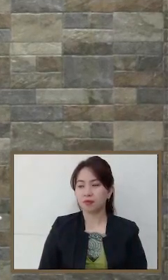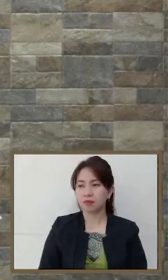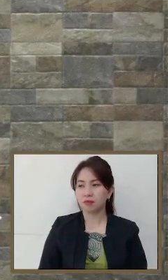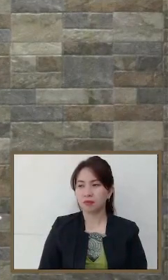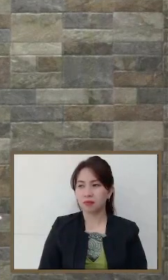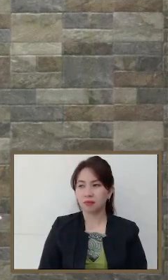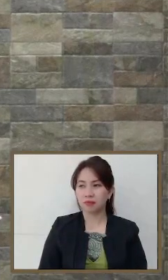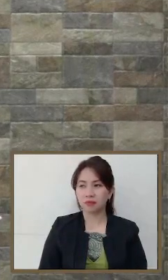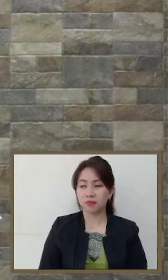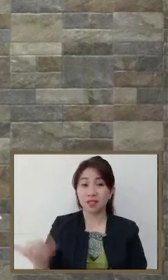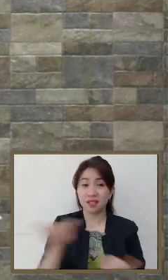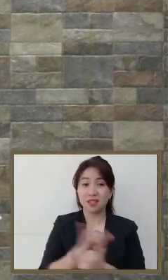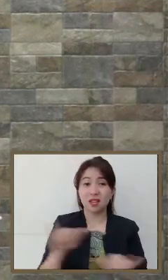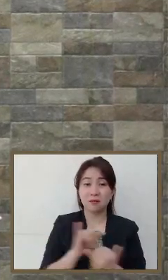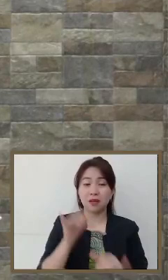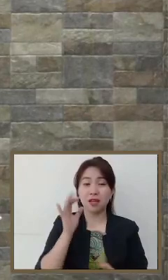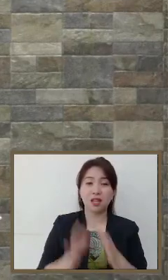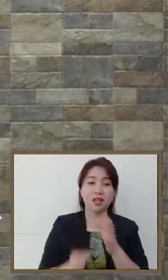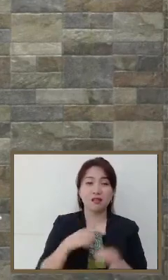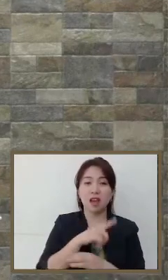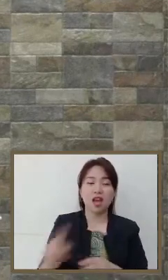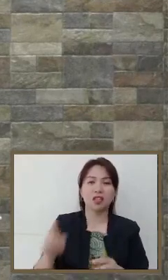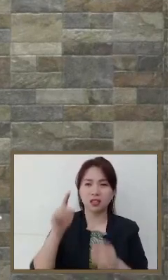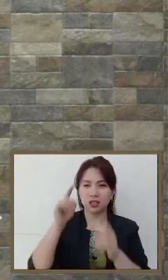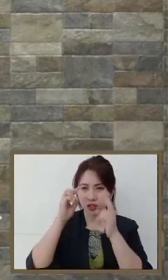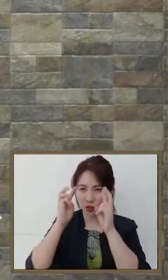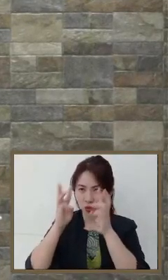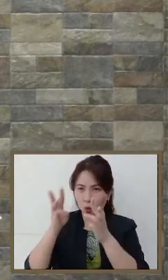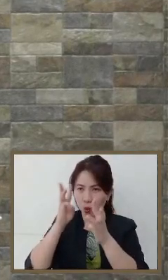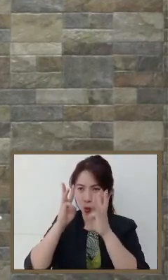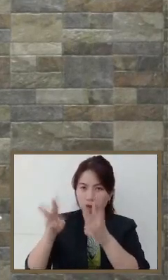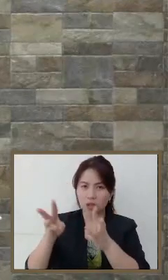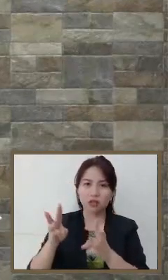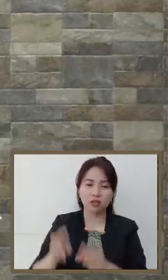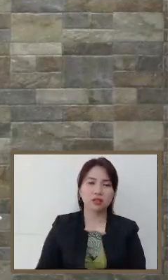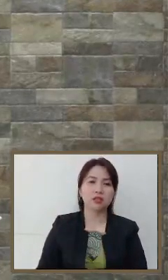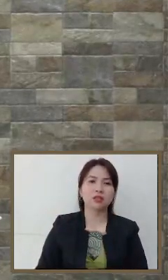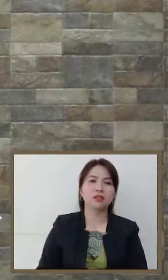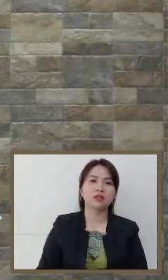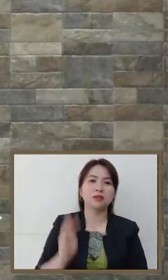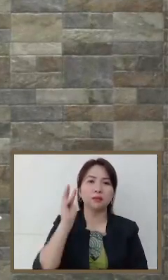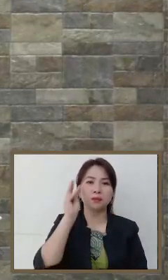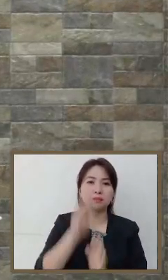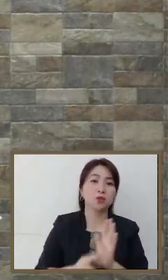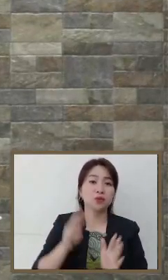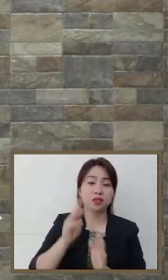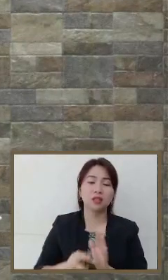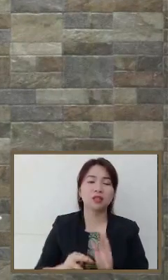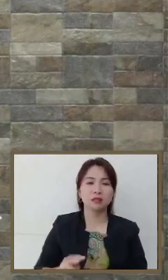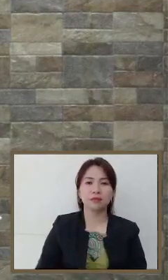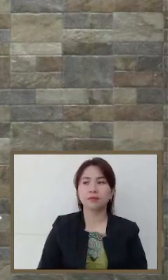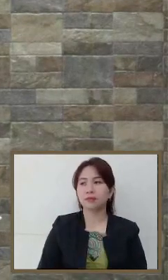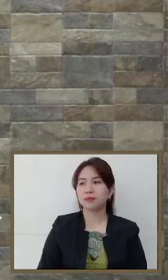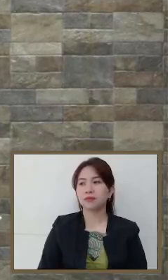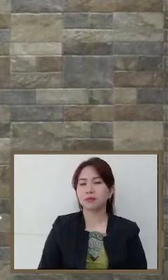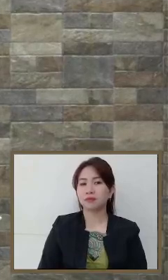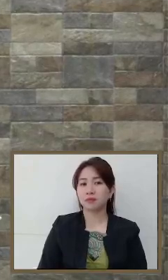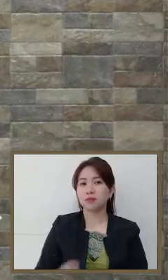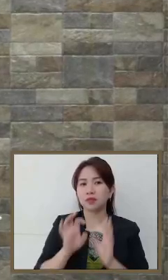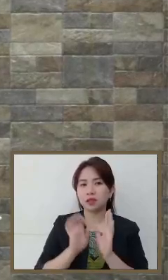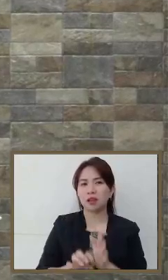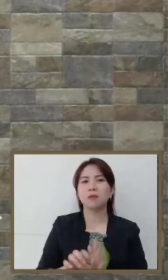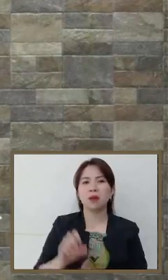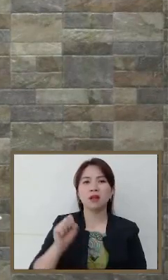ating kaisipan hindi totoo ang pinapanood natin tama po ba pag nanonood ng Superman